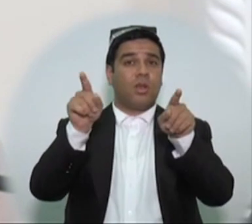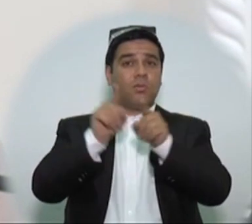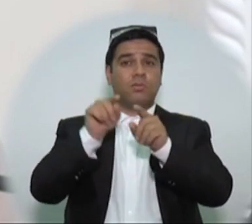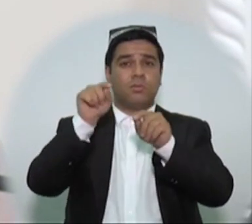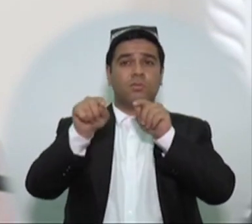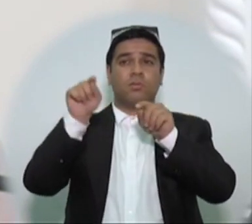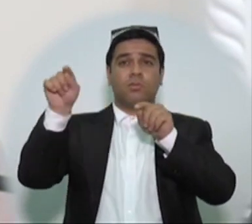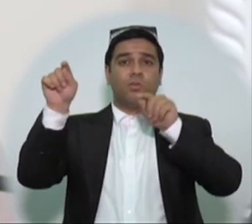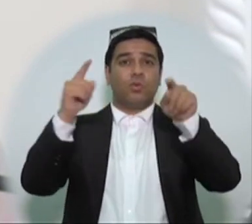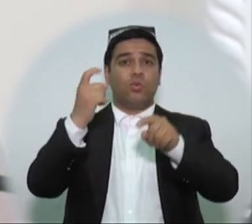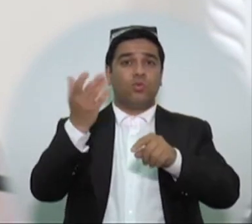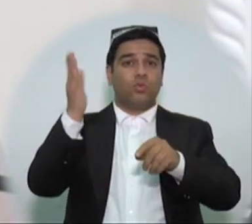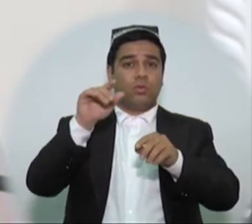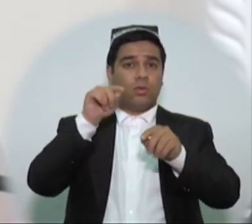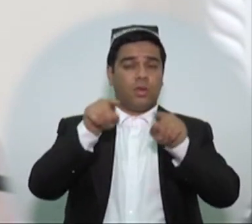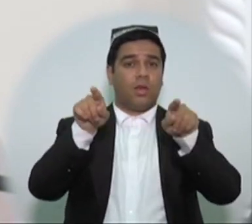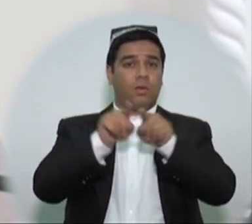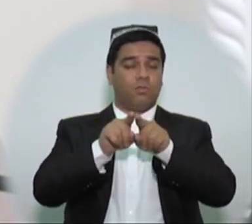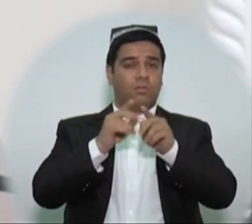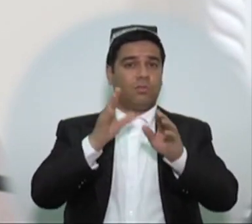100 ta kutubxona bor ekan.